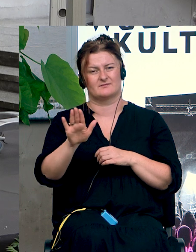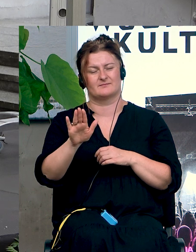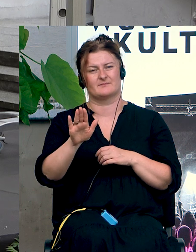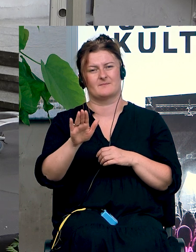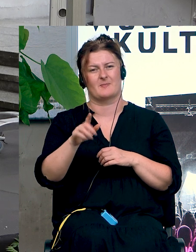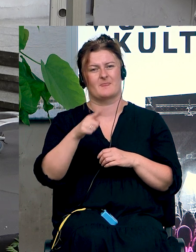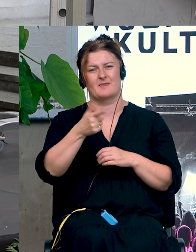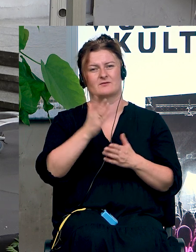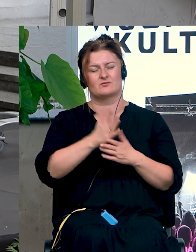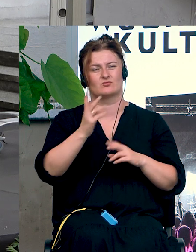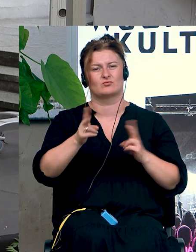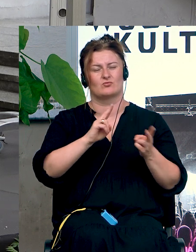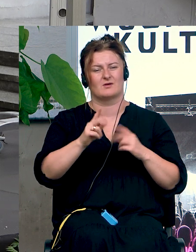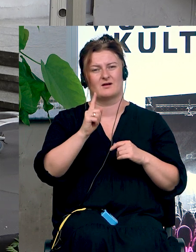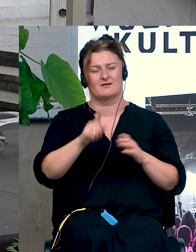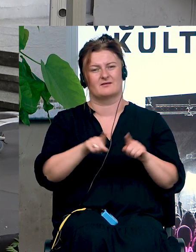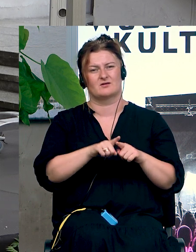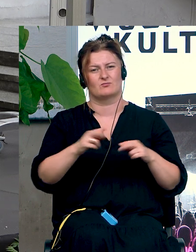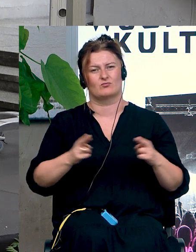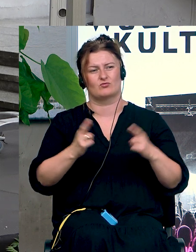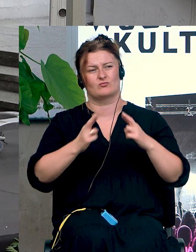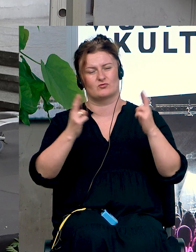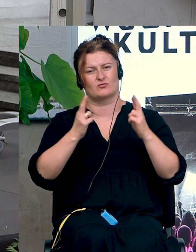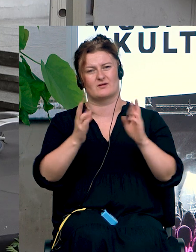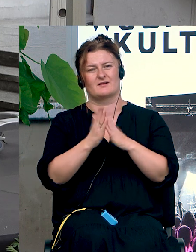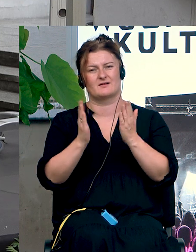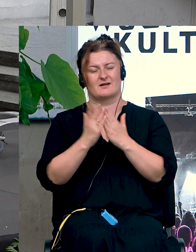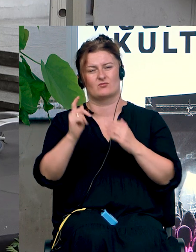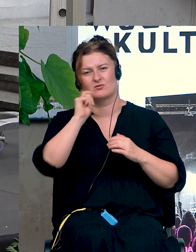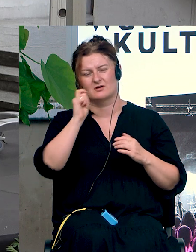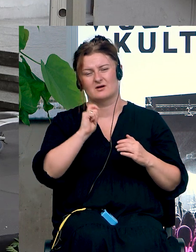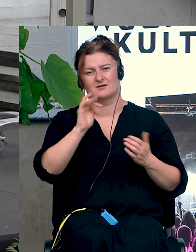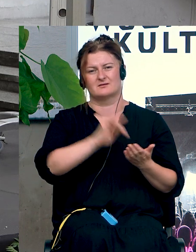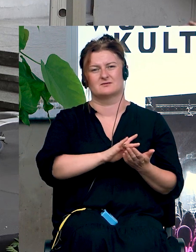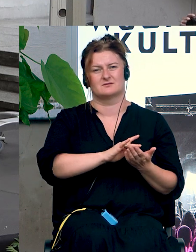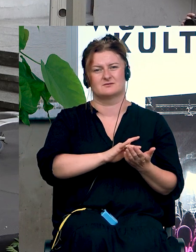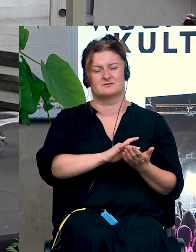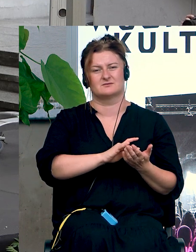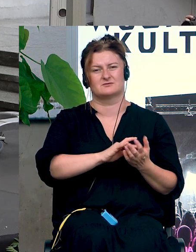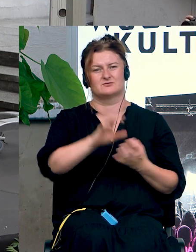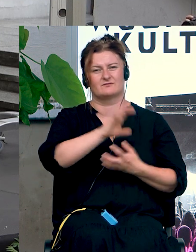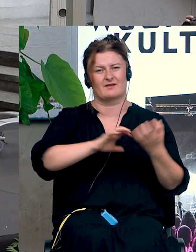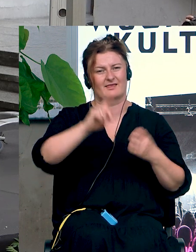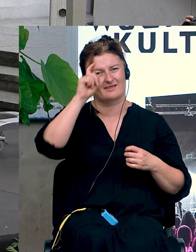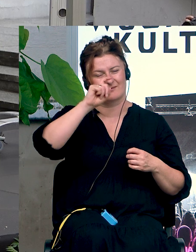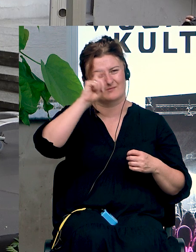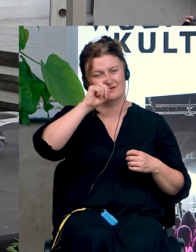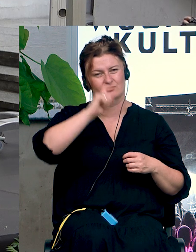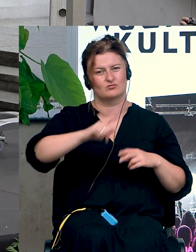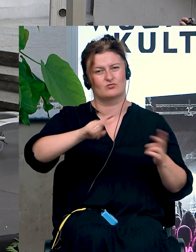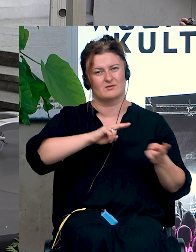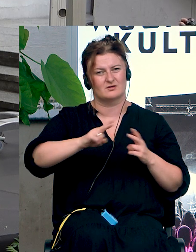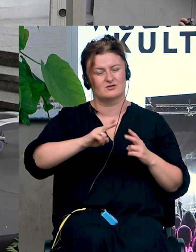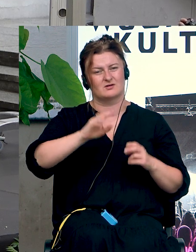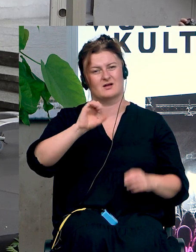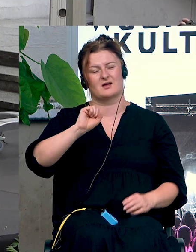і адвокаткою української літератури в німецькомовному просторі. Вона перекладала Жадана, Андруховича. Вона привела